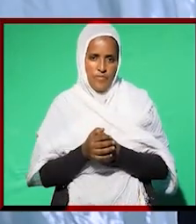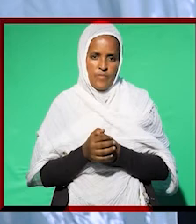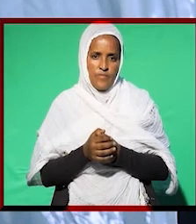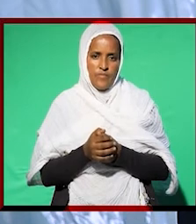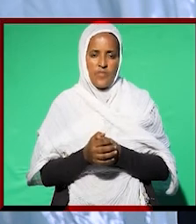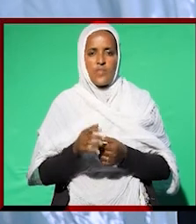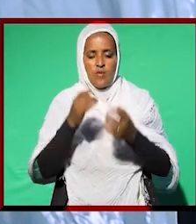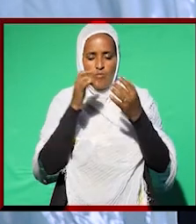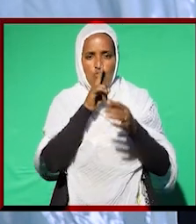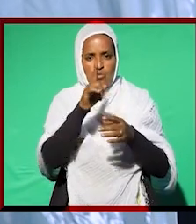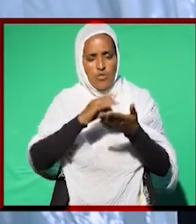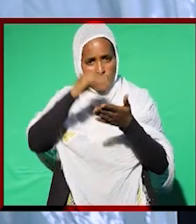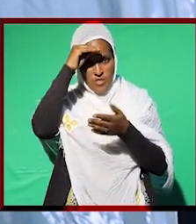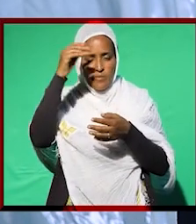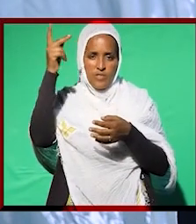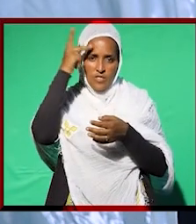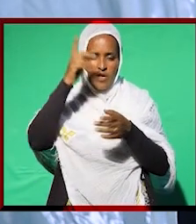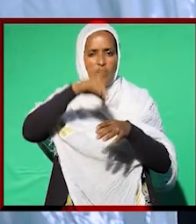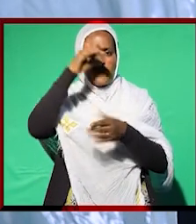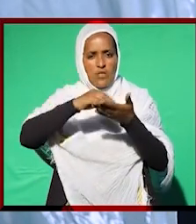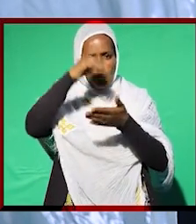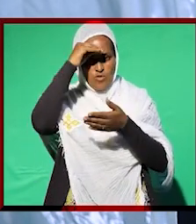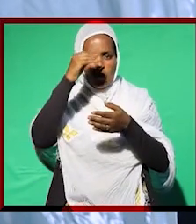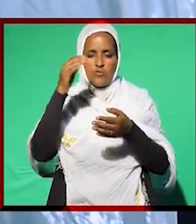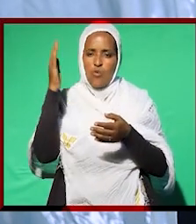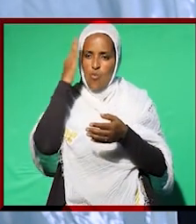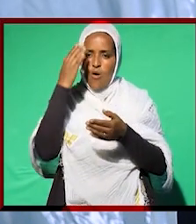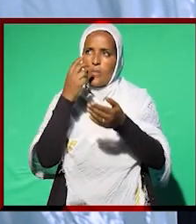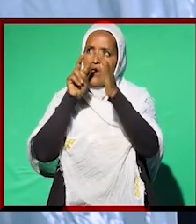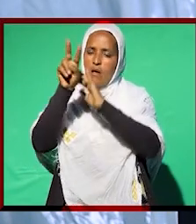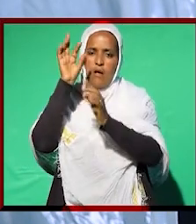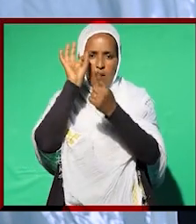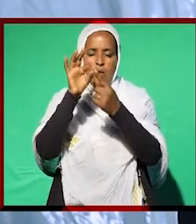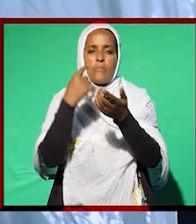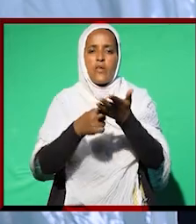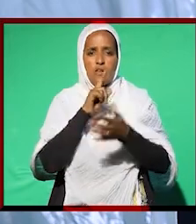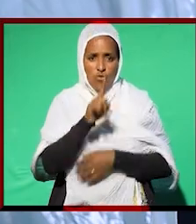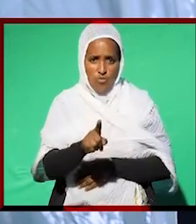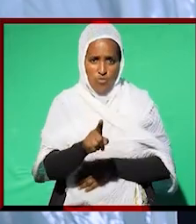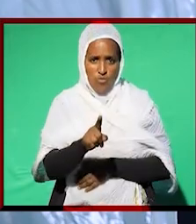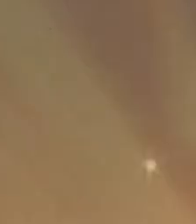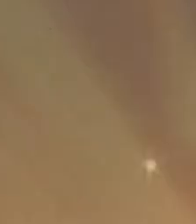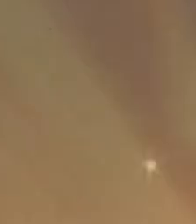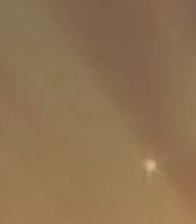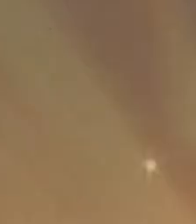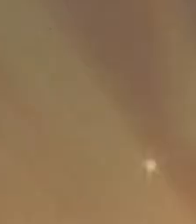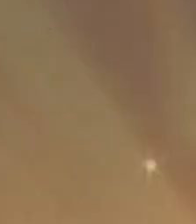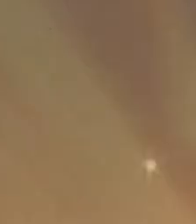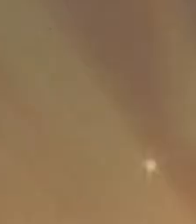የፈጠረው። በእውኑ የትምህርት ሚኒስቴርና የከፍተኛ ትምህርት ተቋማት ራዕይ ነው ወይ ግቡ ይህ ነው ወይ?